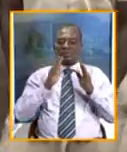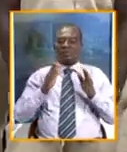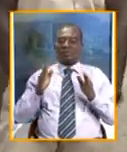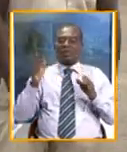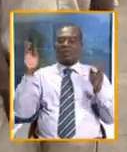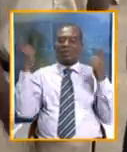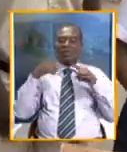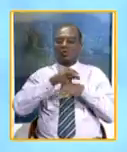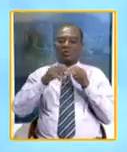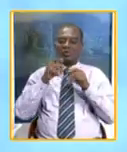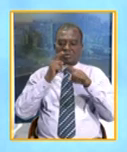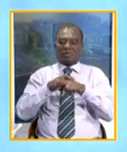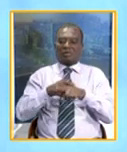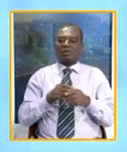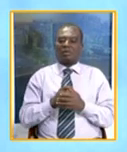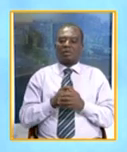des obsèques.